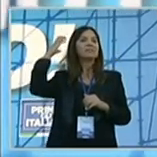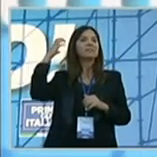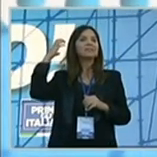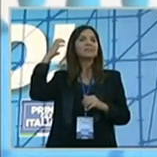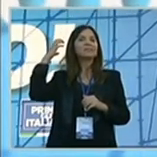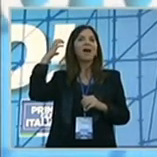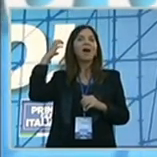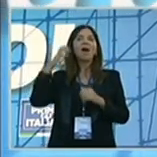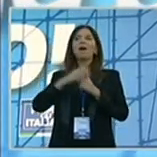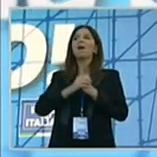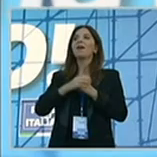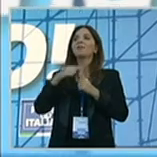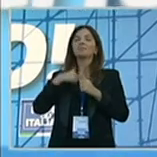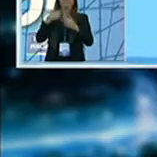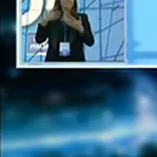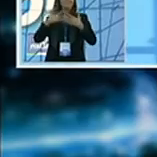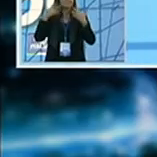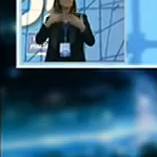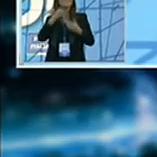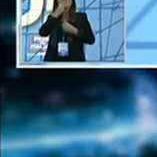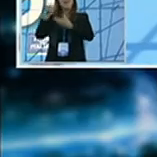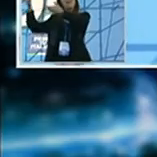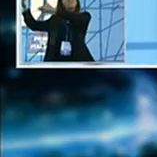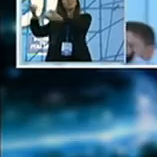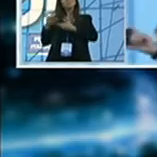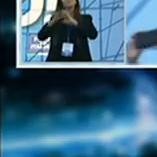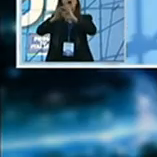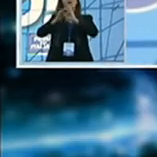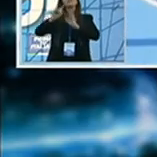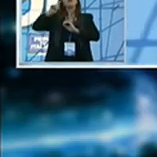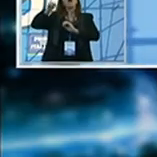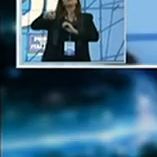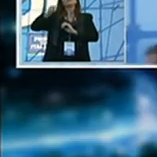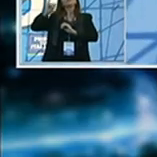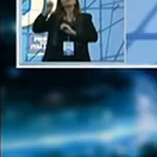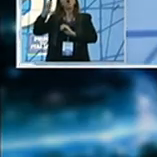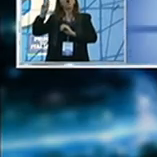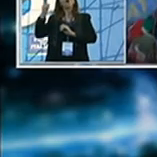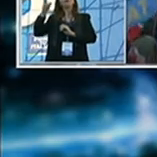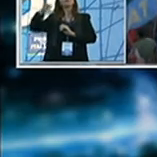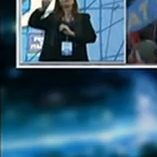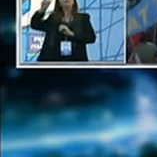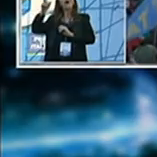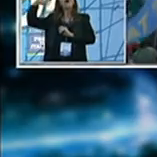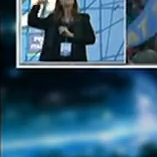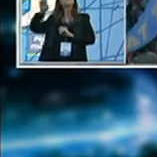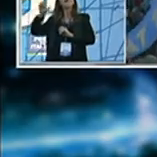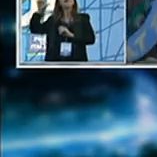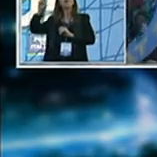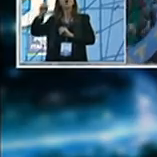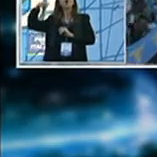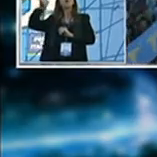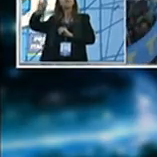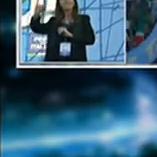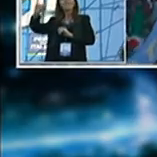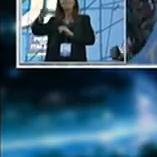Matteo Salvini ha fatto riferimento a una polemica che c'è stata, credo che c'è stata proprio con Gad Lerner, che è stato fischiato,